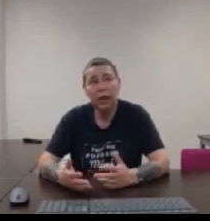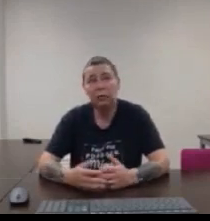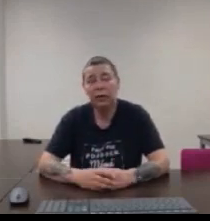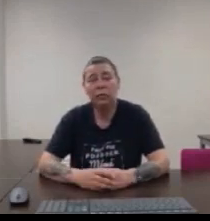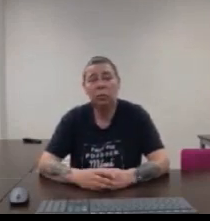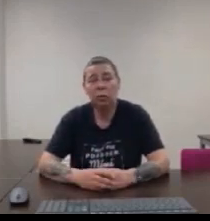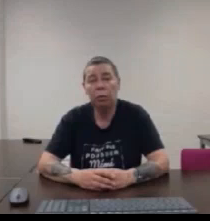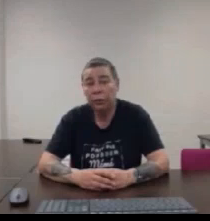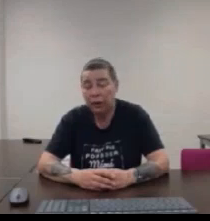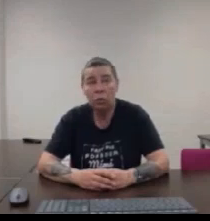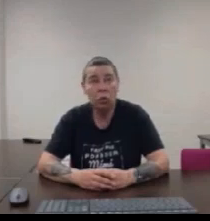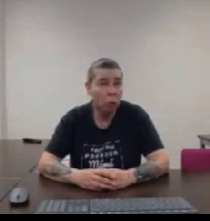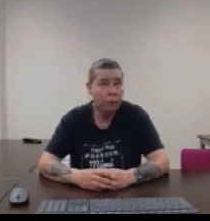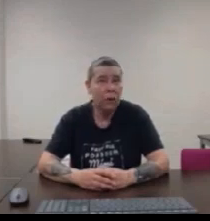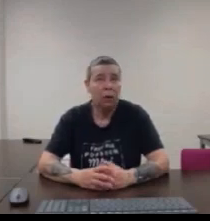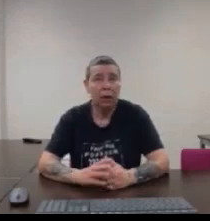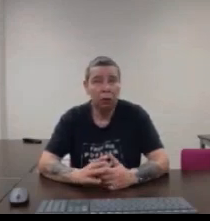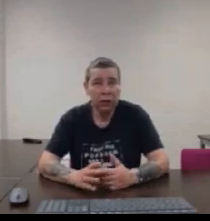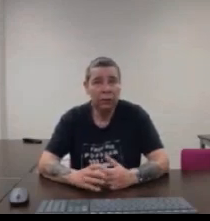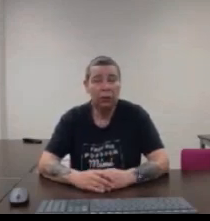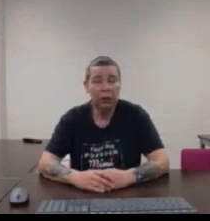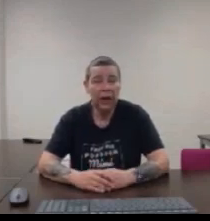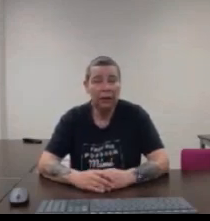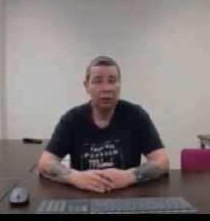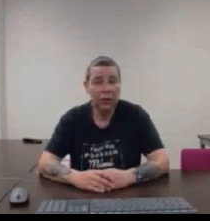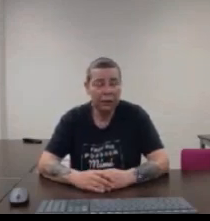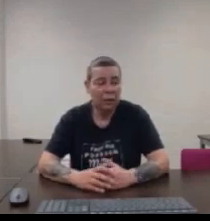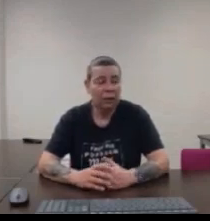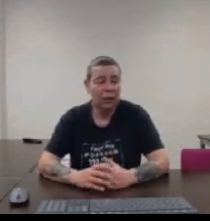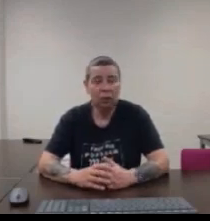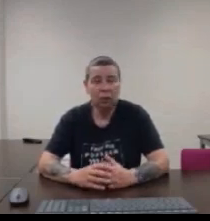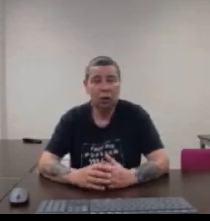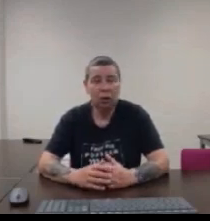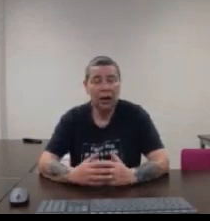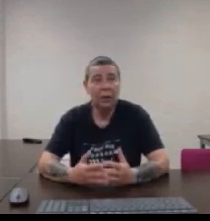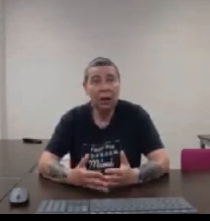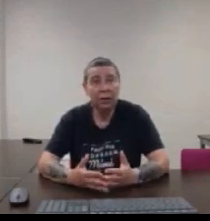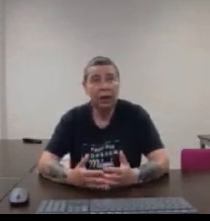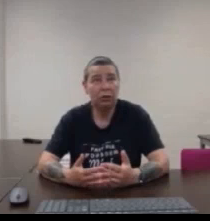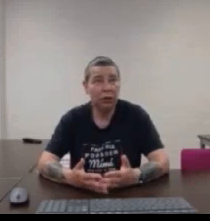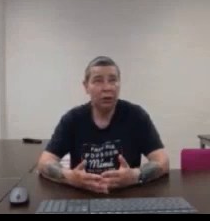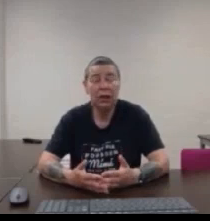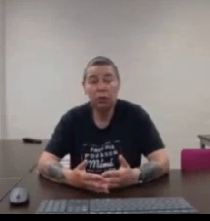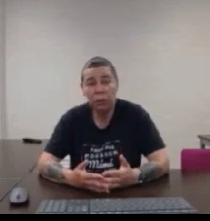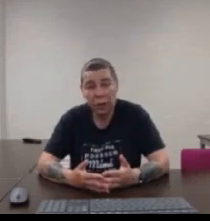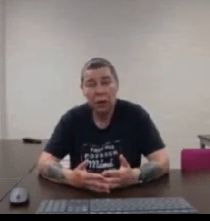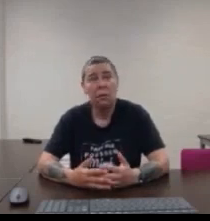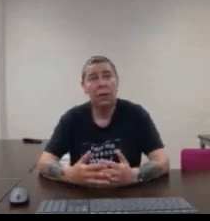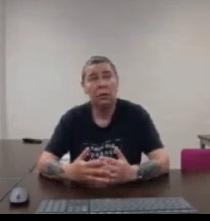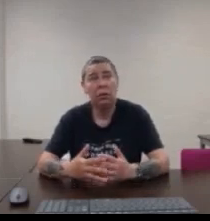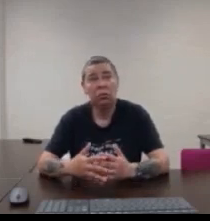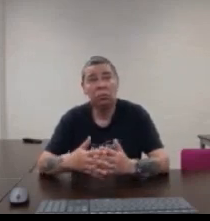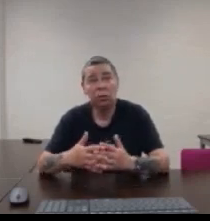du coup, il y a des choses qui seront possibles ou non. Maintenant, ce qu'il faut garder en tête, c'est que la meilleure installation, c'est celle qui vous